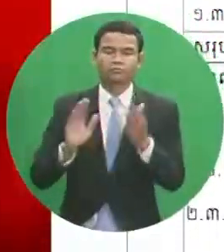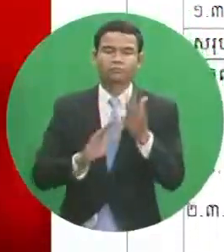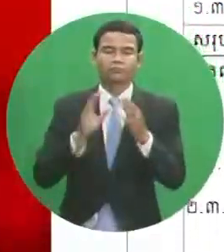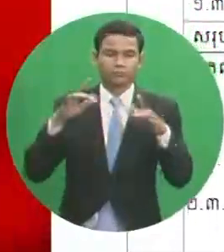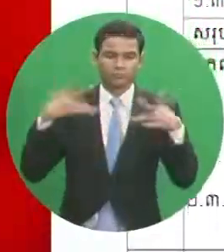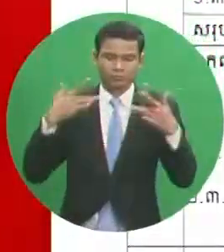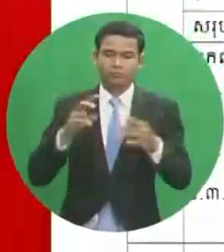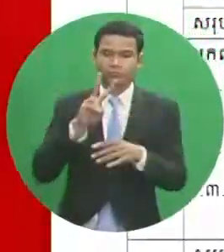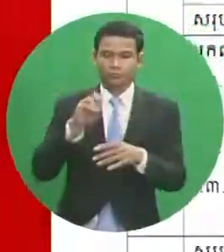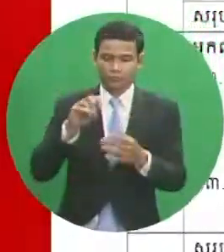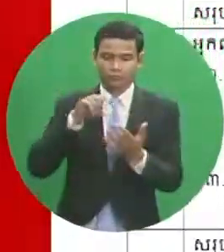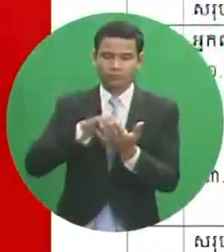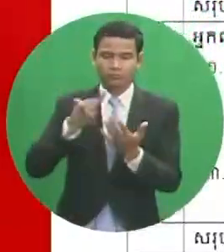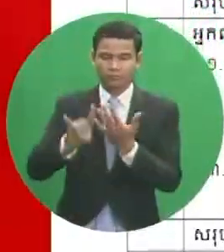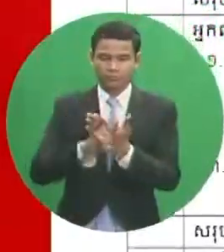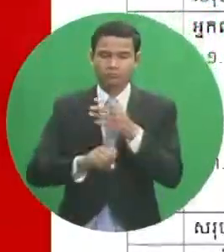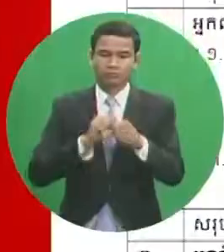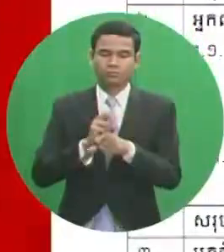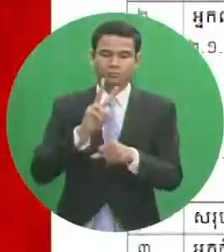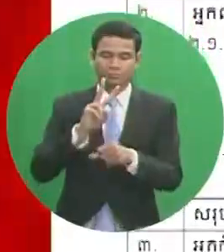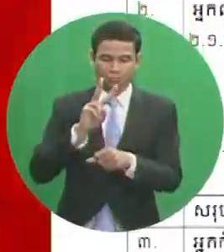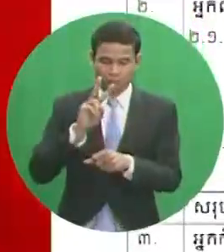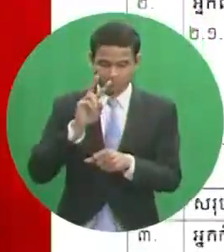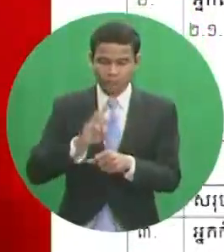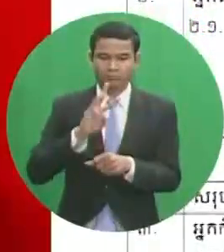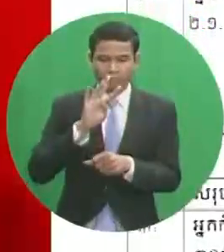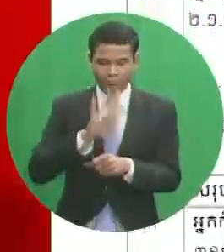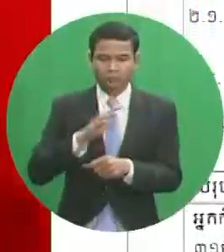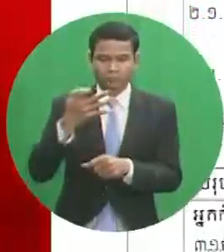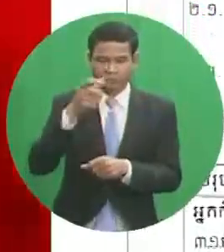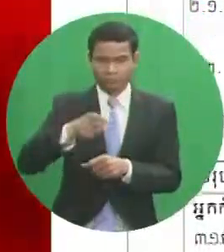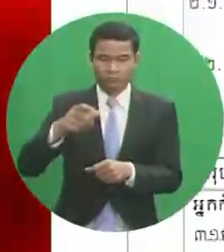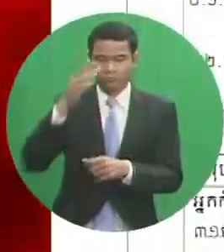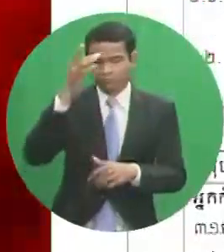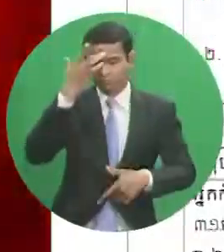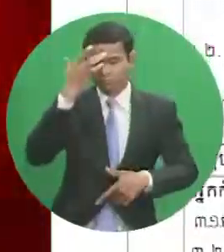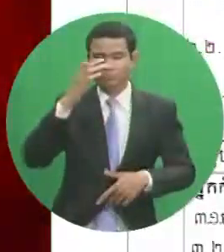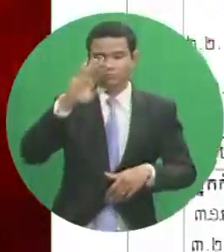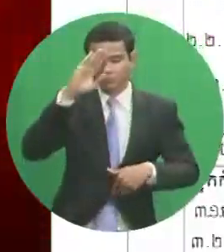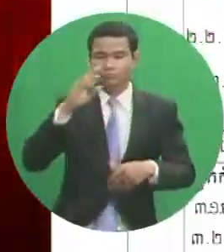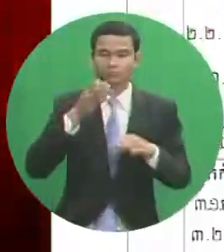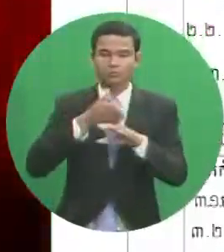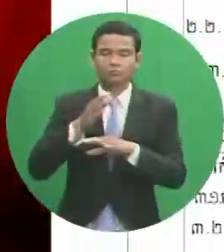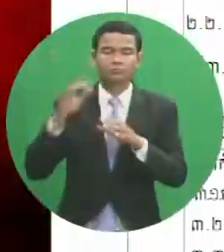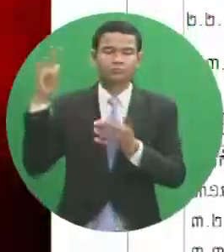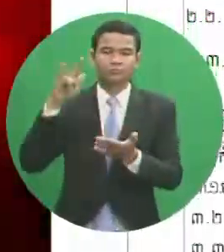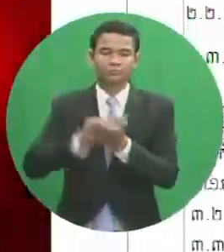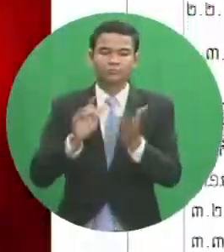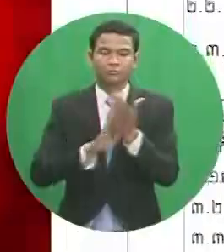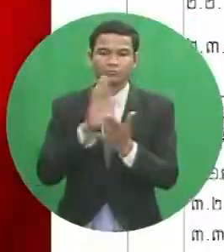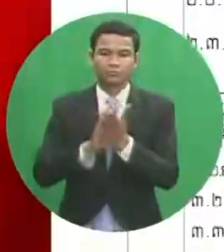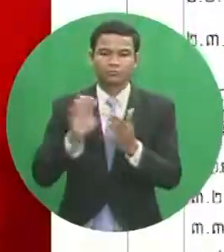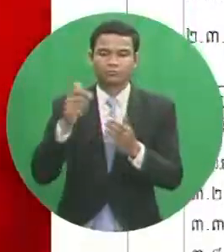ការណ៍20កុម្ភៈចំនួន48នាក់និងអ្នកជំងឺម្នាក់ជាករណីធ្វើដំណើរមកពីបរទេសខណៈអ្